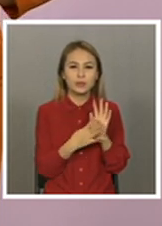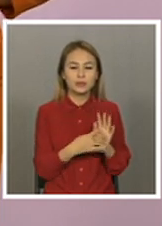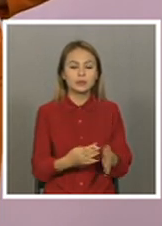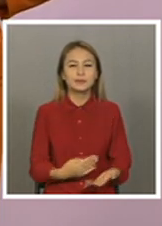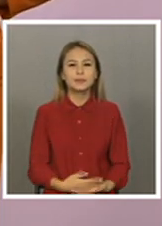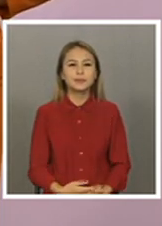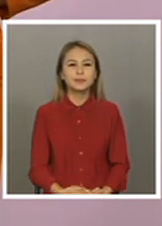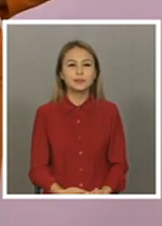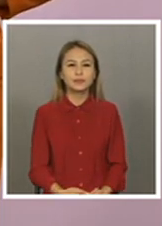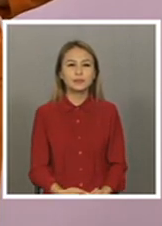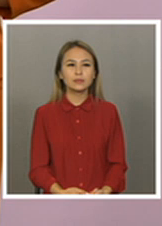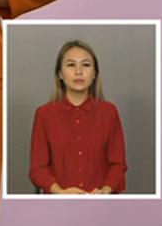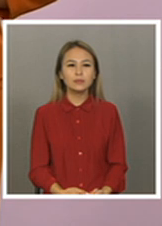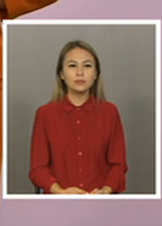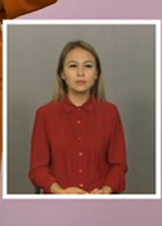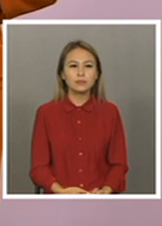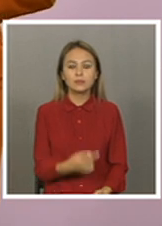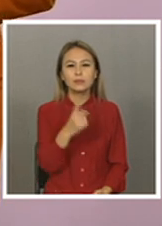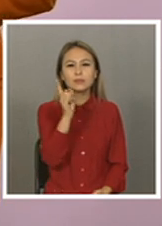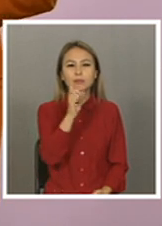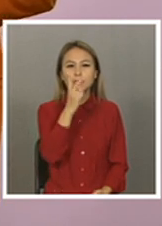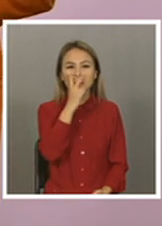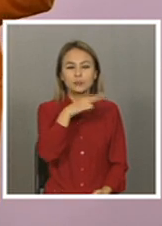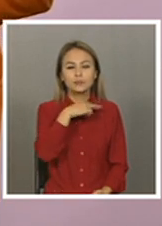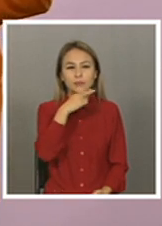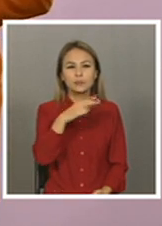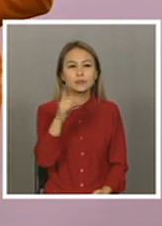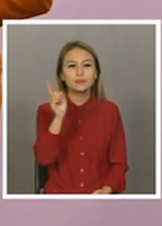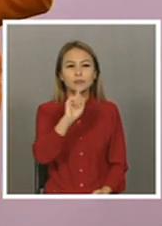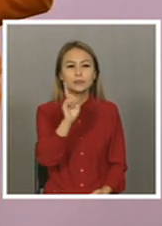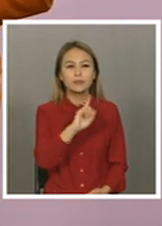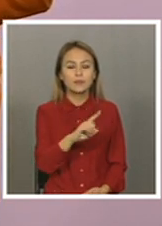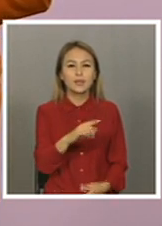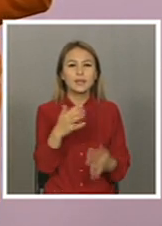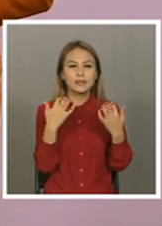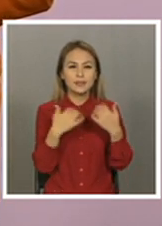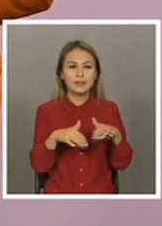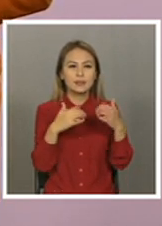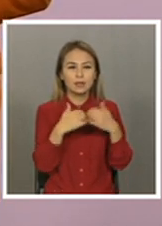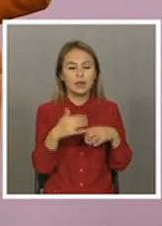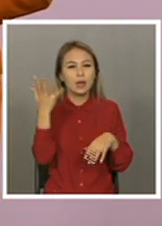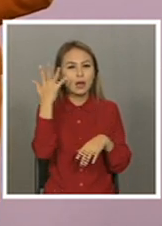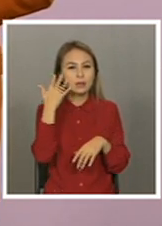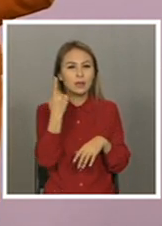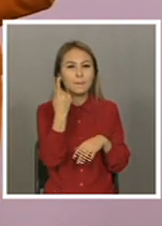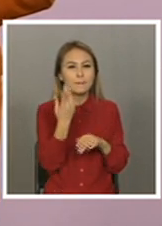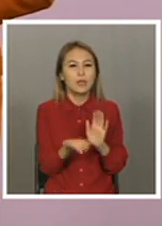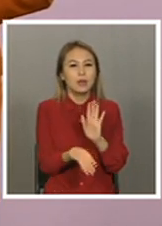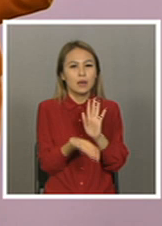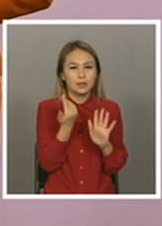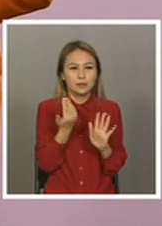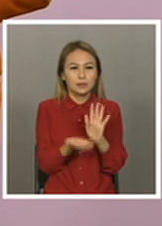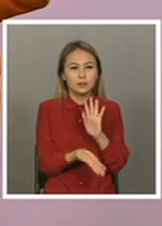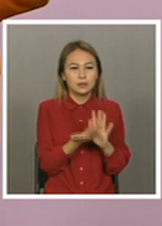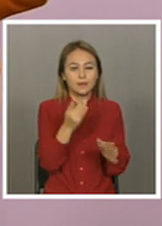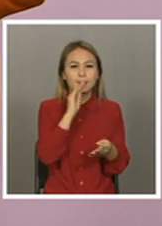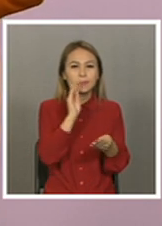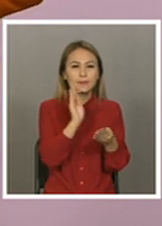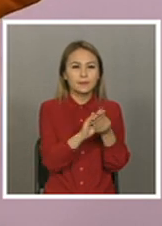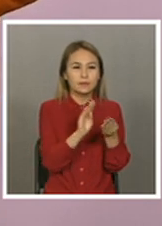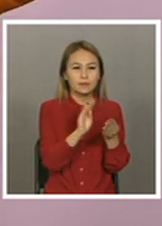тең. Балалар, не байқадыңдар? Демек, санды бір санға азайтқанда сол